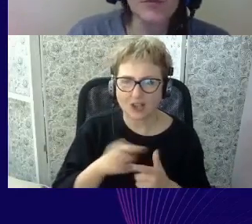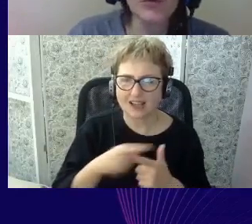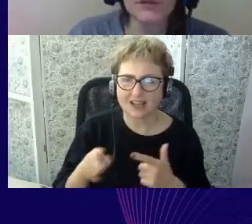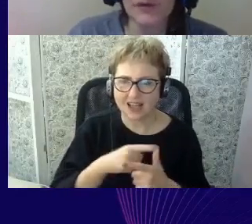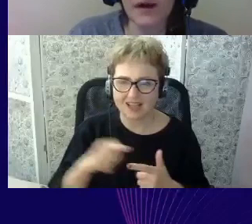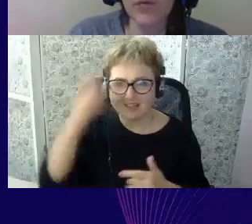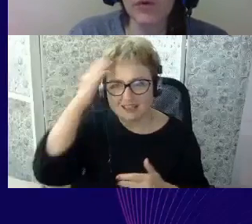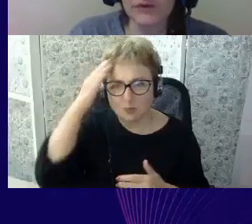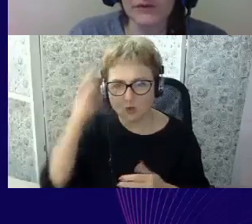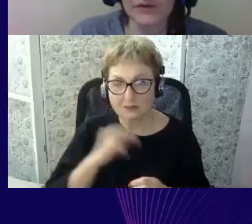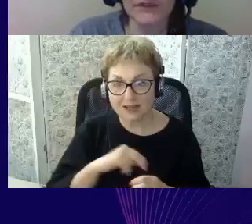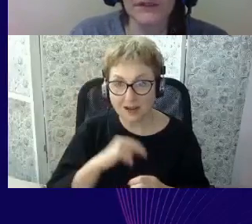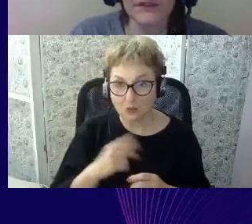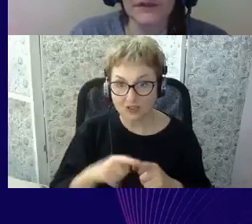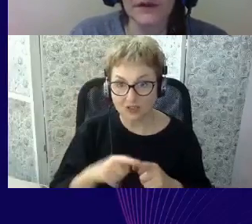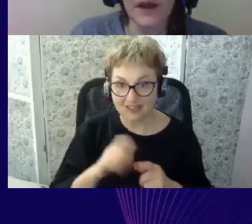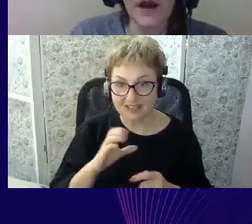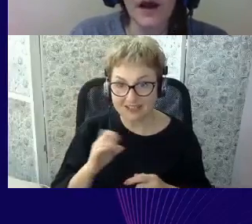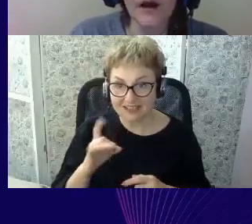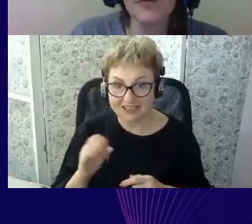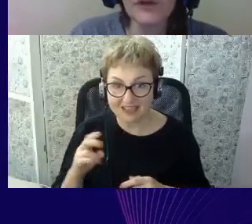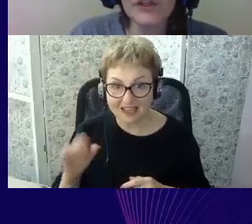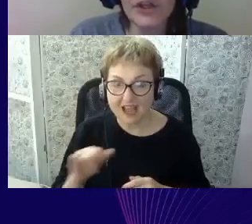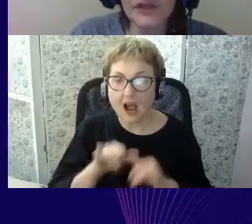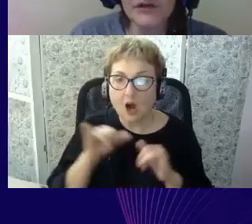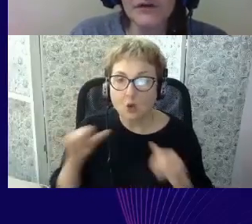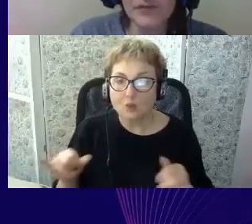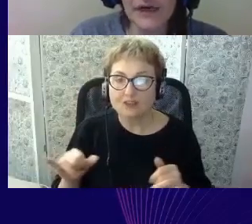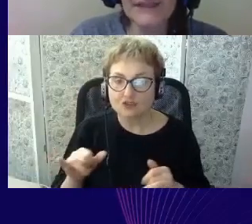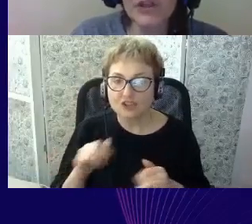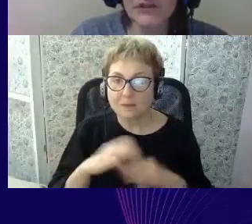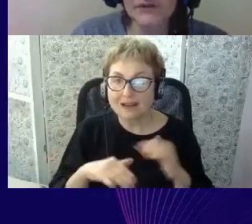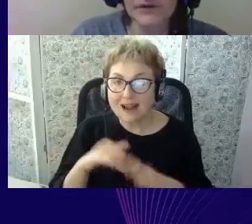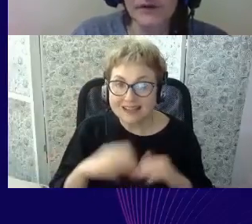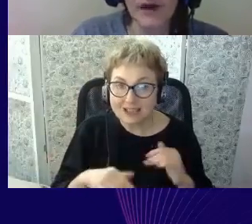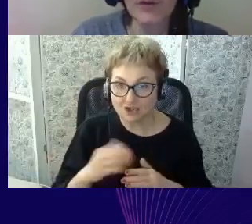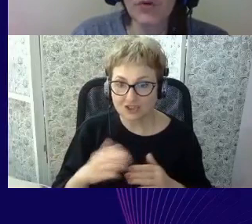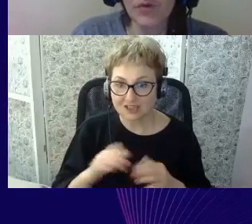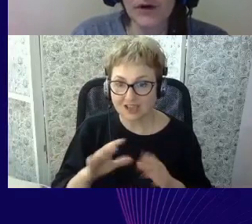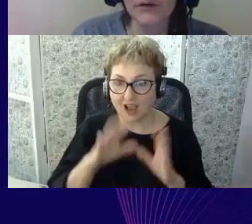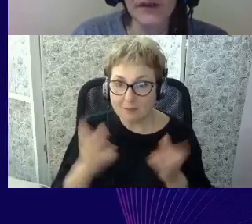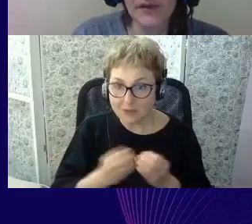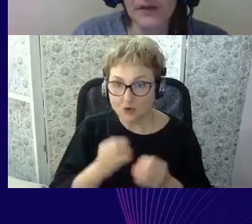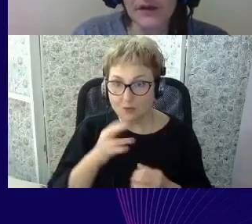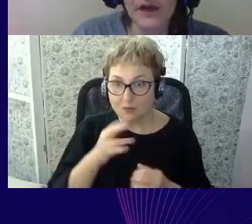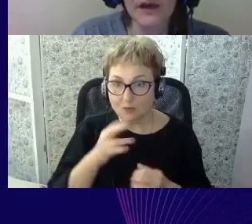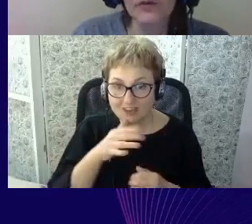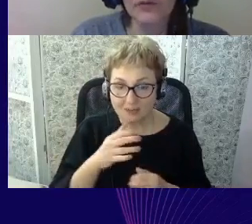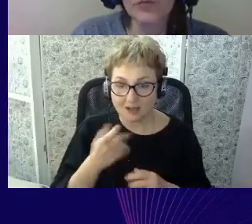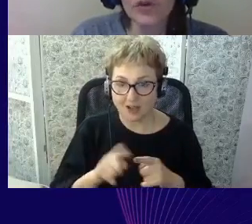альтернативного способа работы в этой среде, а увеличение практического объема